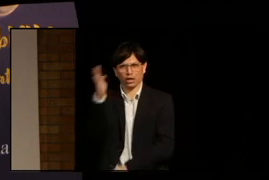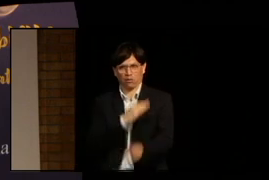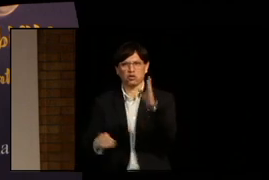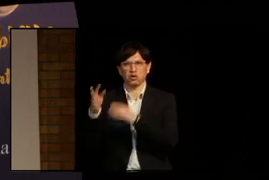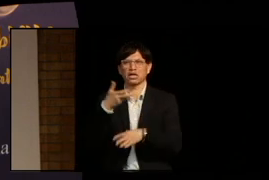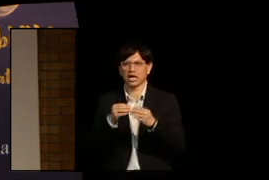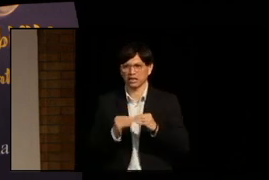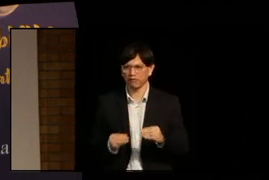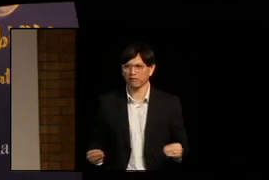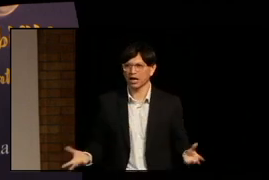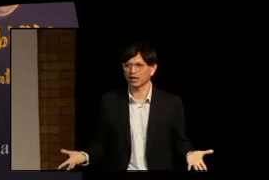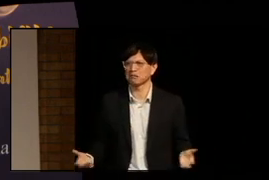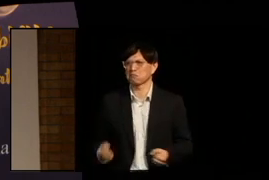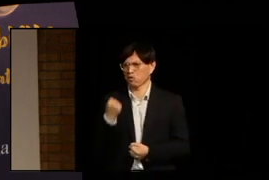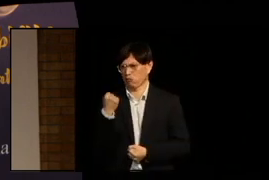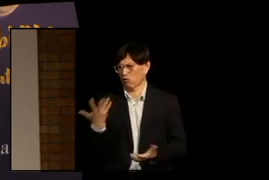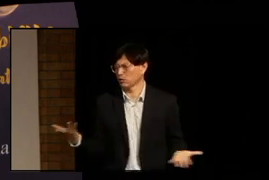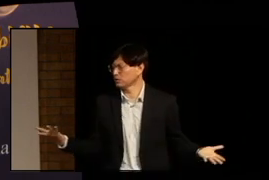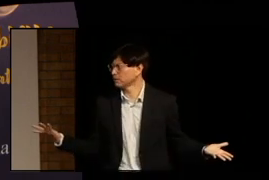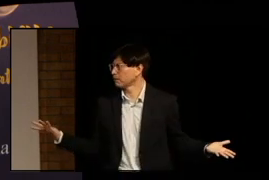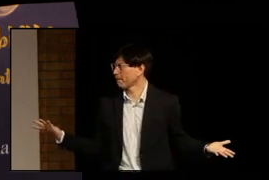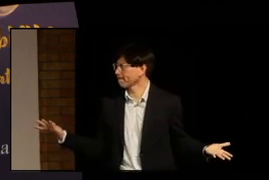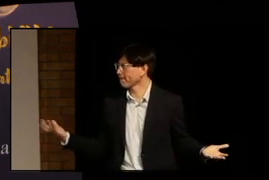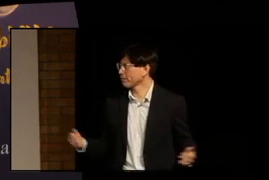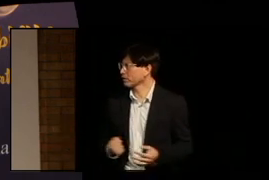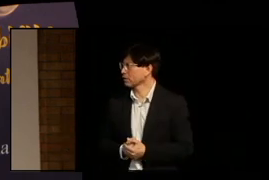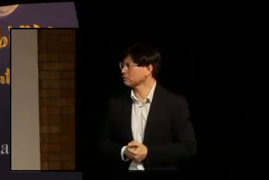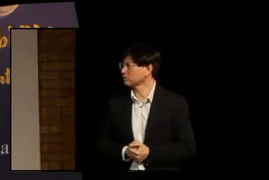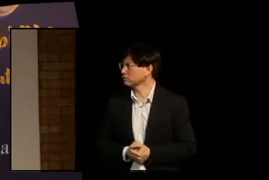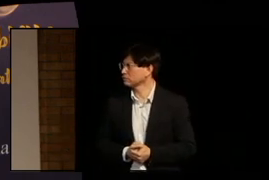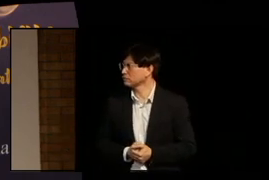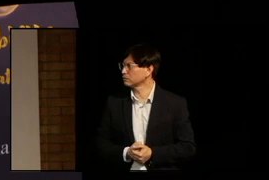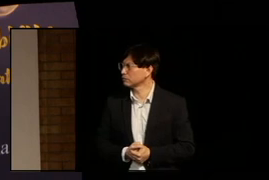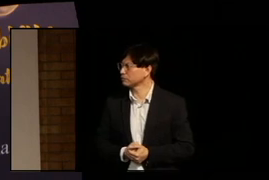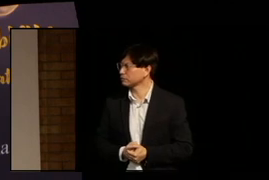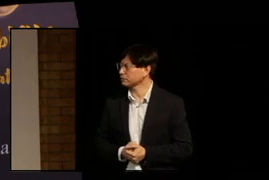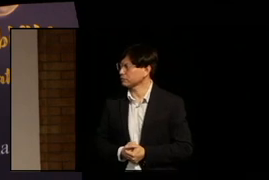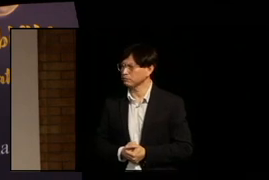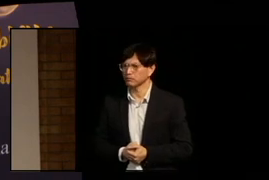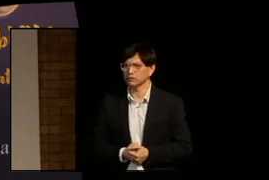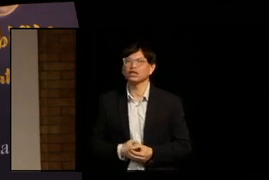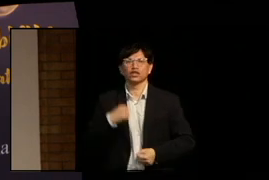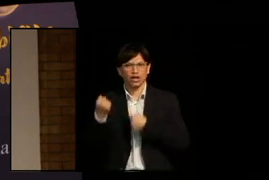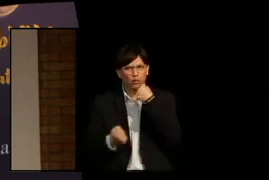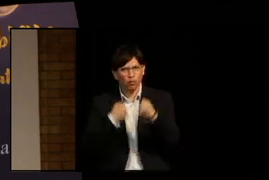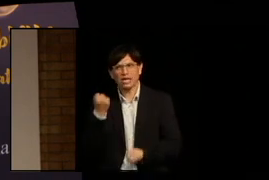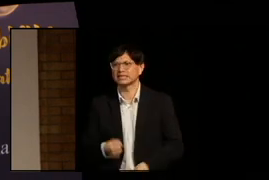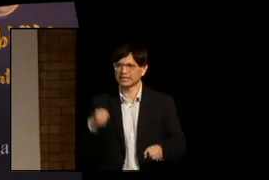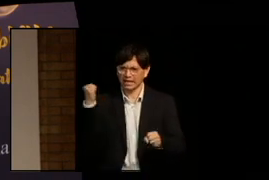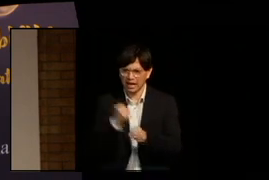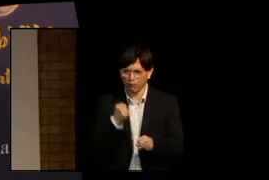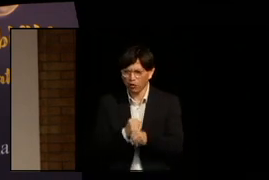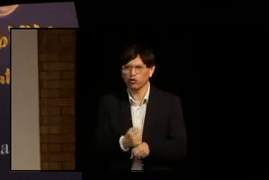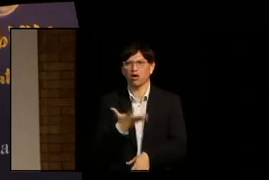fare per per forza quindi ci siamo messi in in movimento C siamo messi al lavoro e